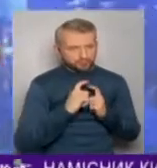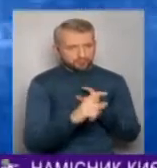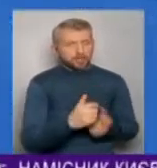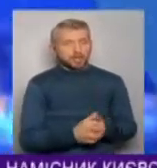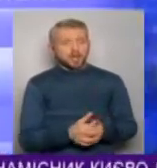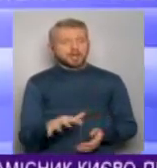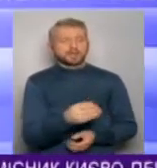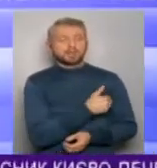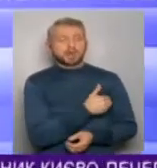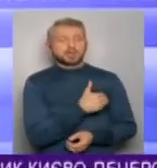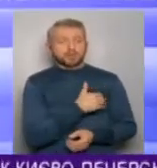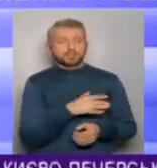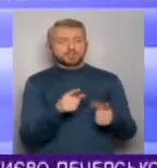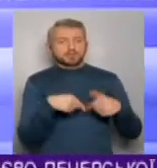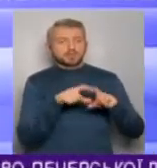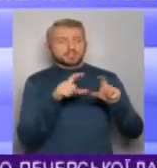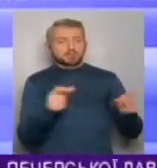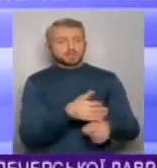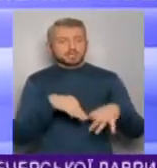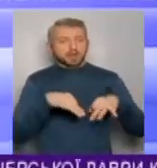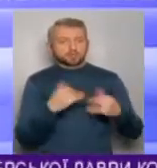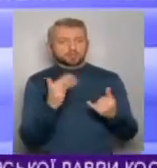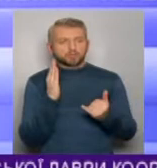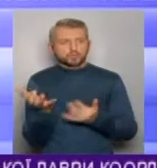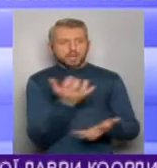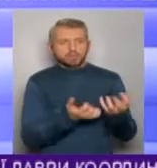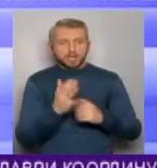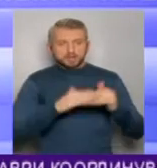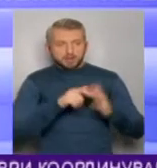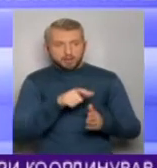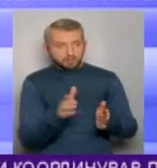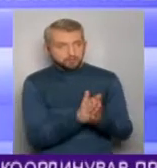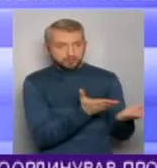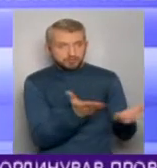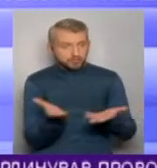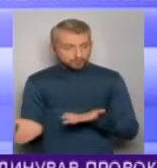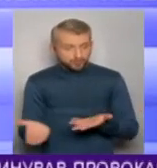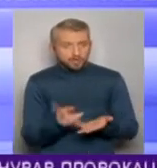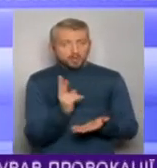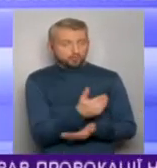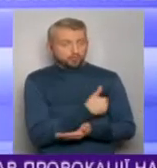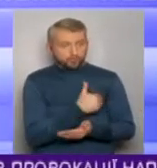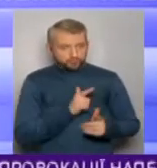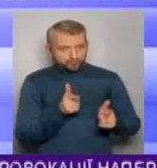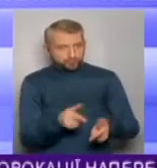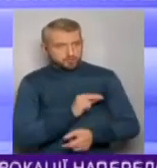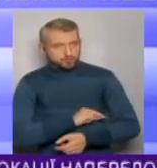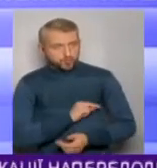бажаючих в департаменті транспорту зараз будуть набиратися кадри, будь ласка, хто має бажання, заходьте. В-третіх,